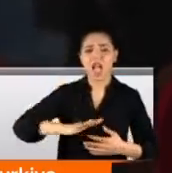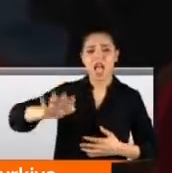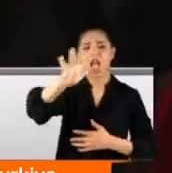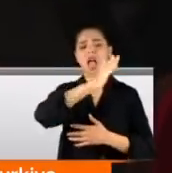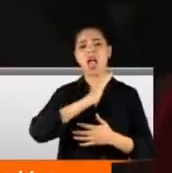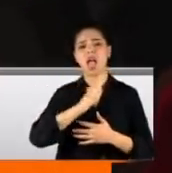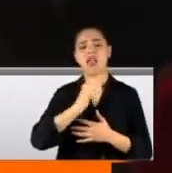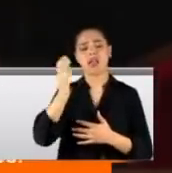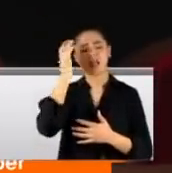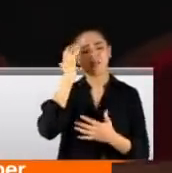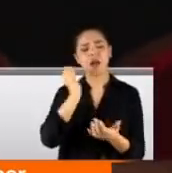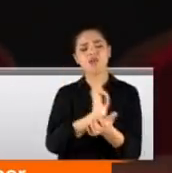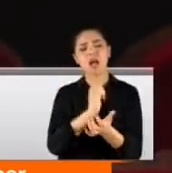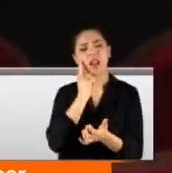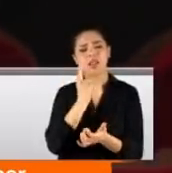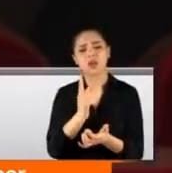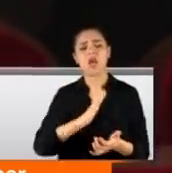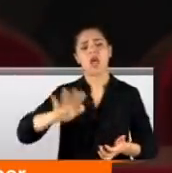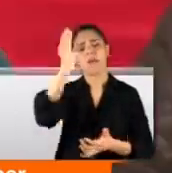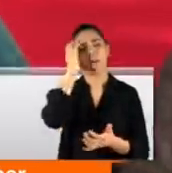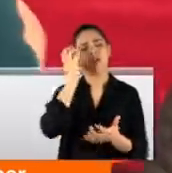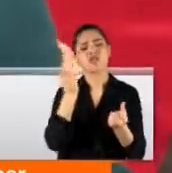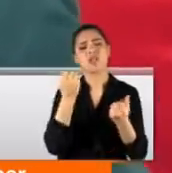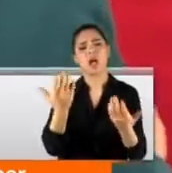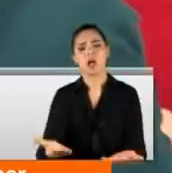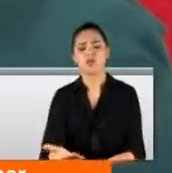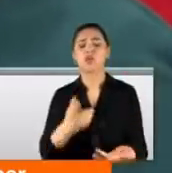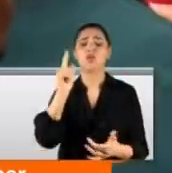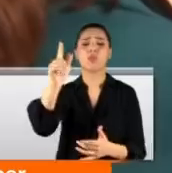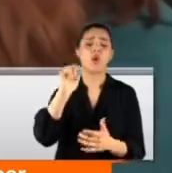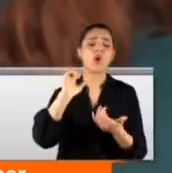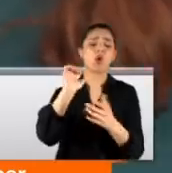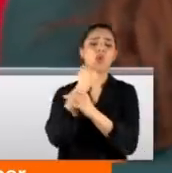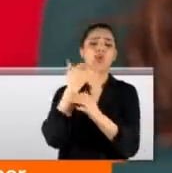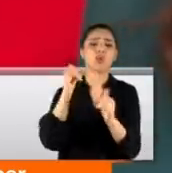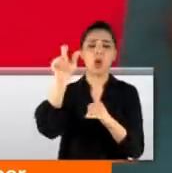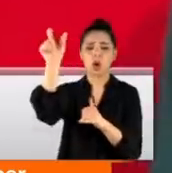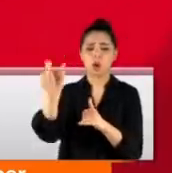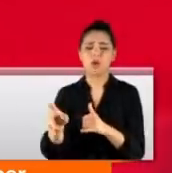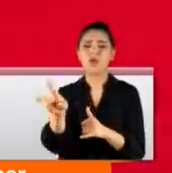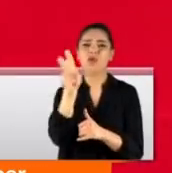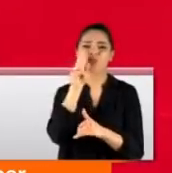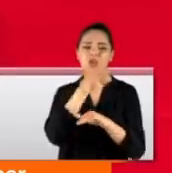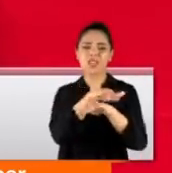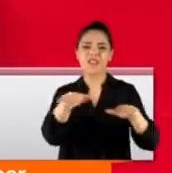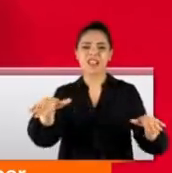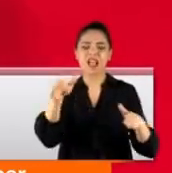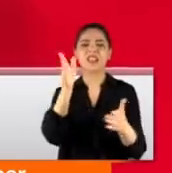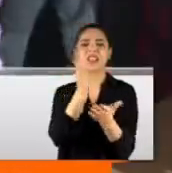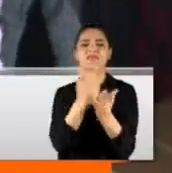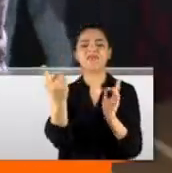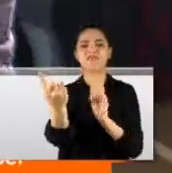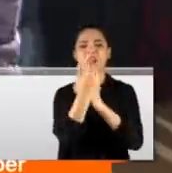başı, başta ailesinin olmak üzere herkesin başı sağ olsun. Usta oyuncu Rasim Öztekin son kez çıktı sevenlerinin karşısına.